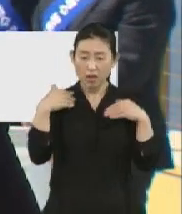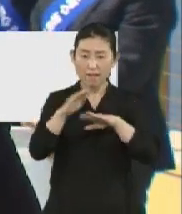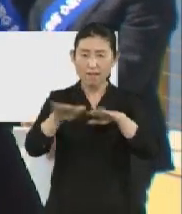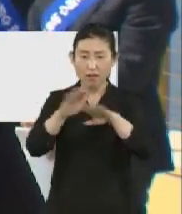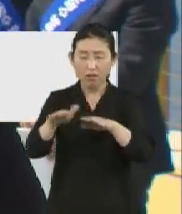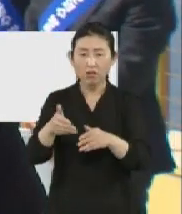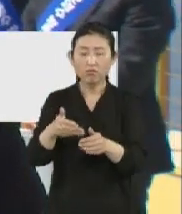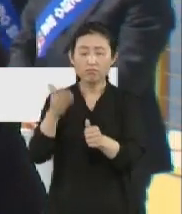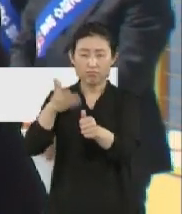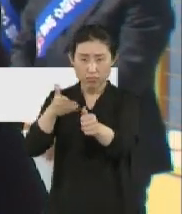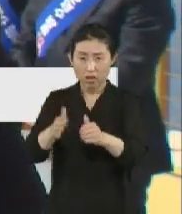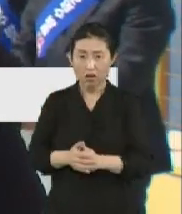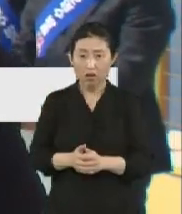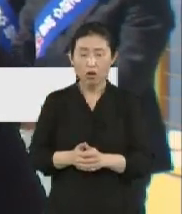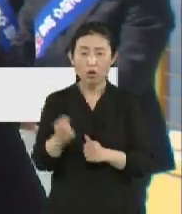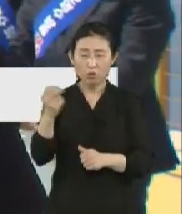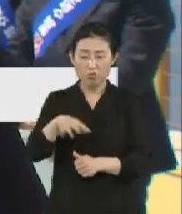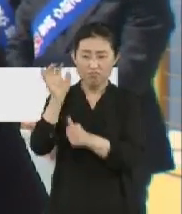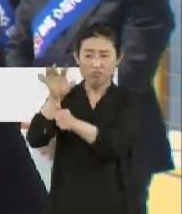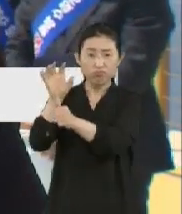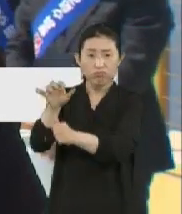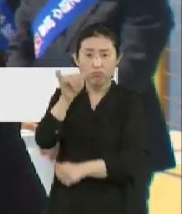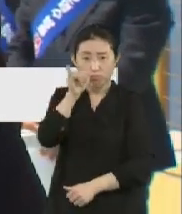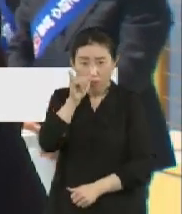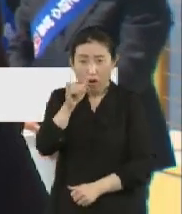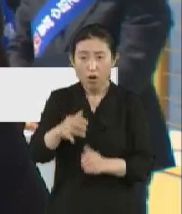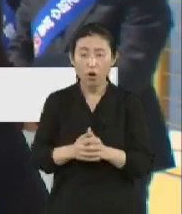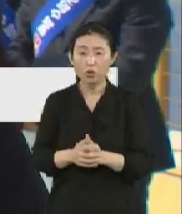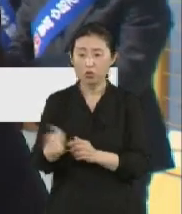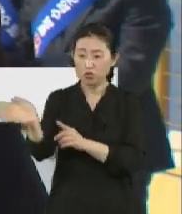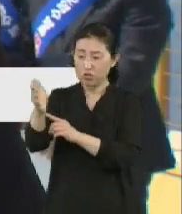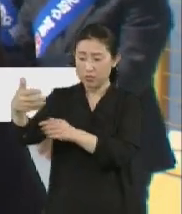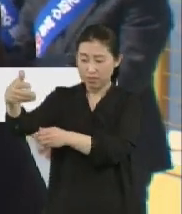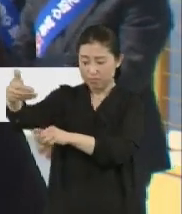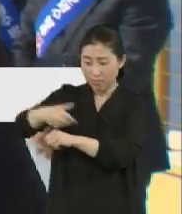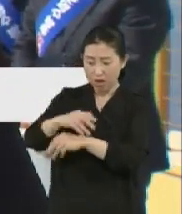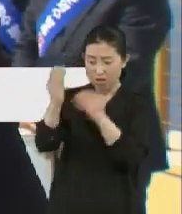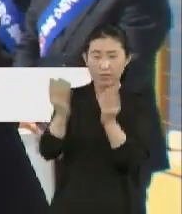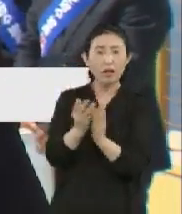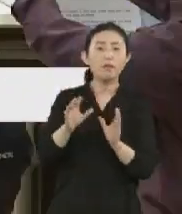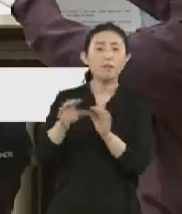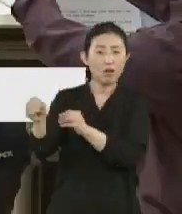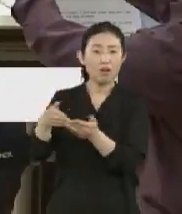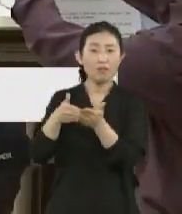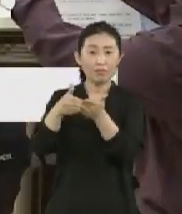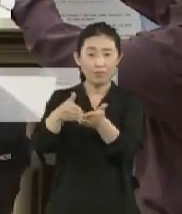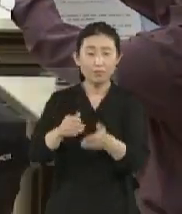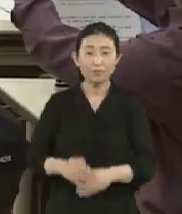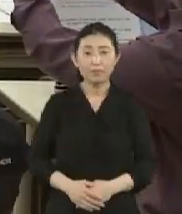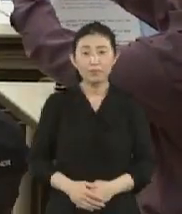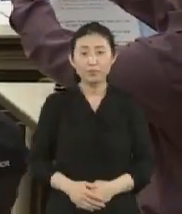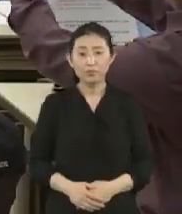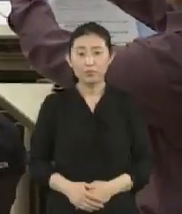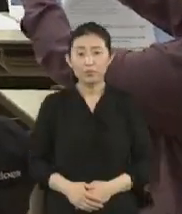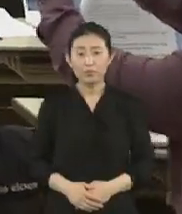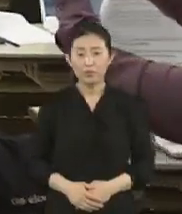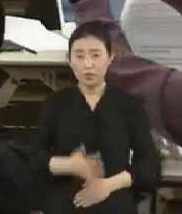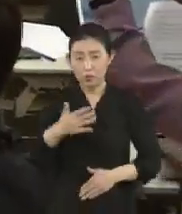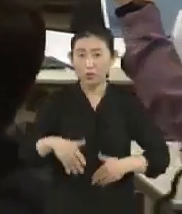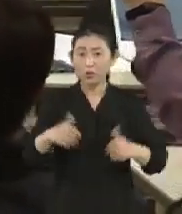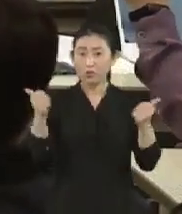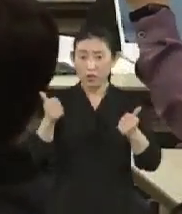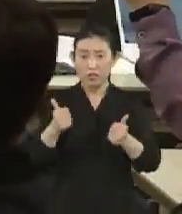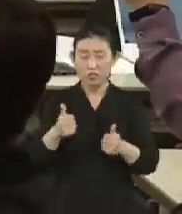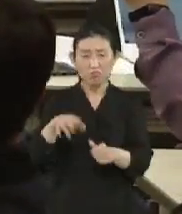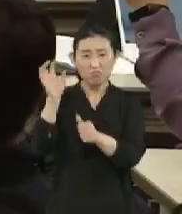대책을 촉구하고 강력 규탄과 동시에 수산물 전면 금지를 요구하는. 충남도의회도